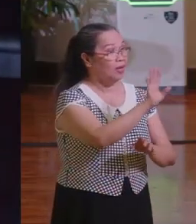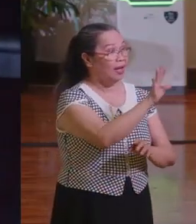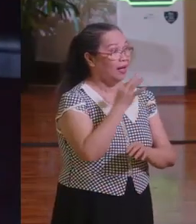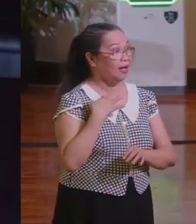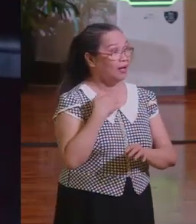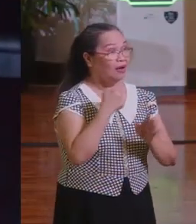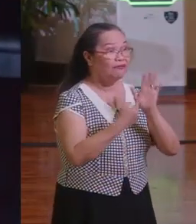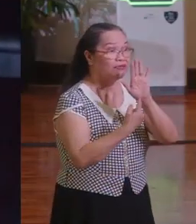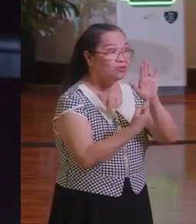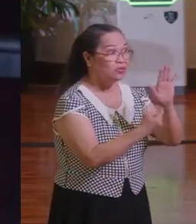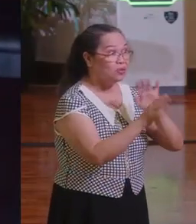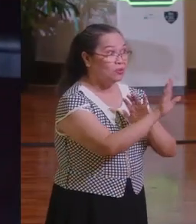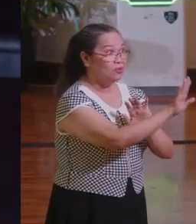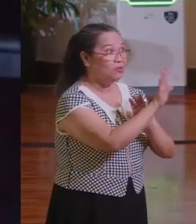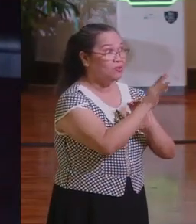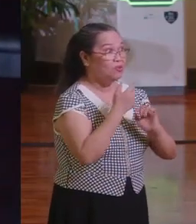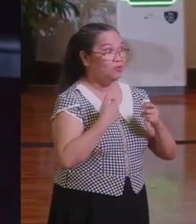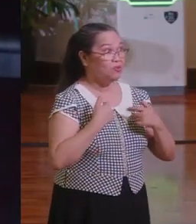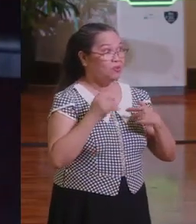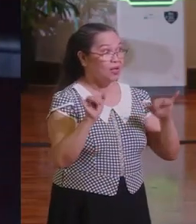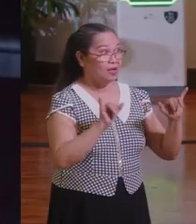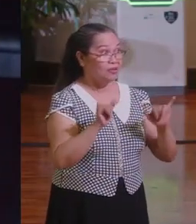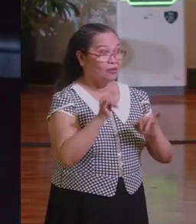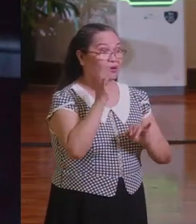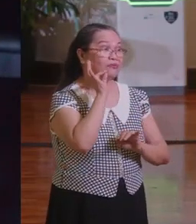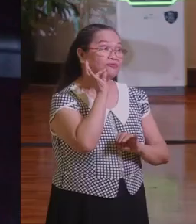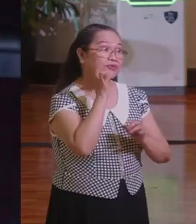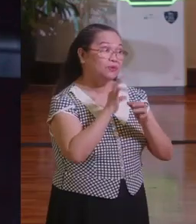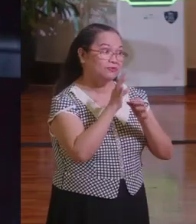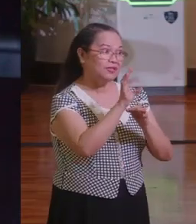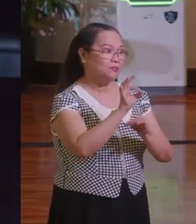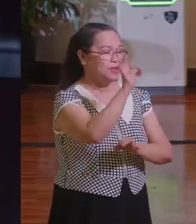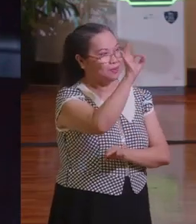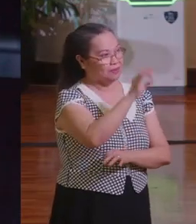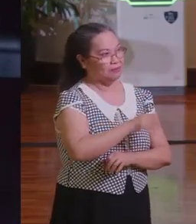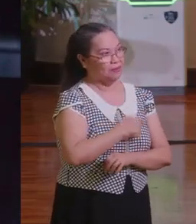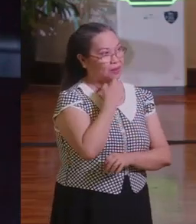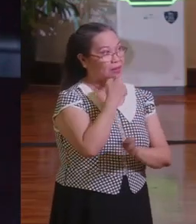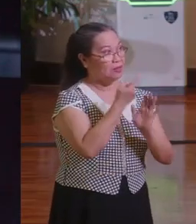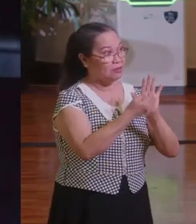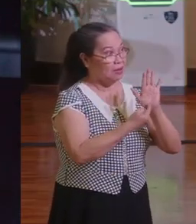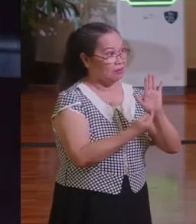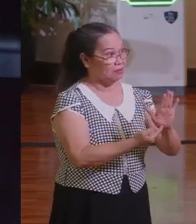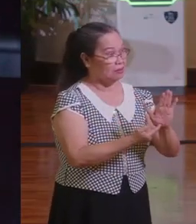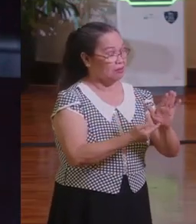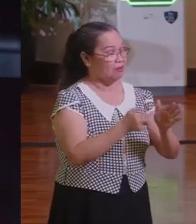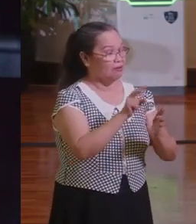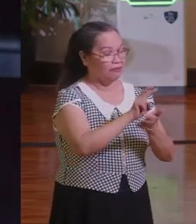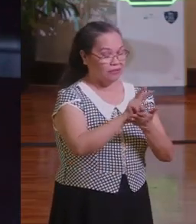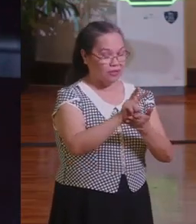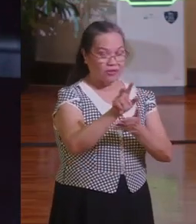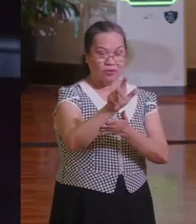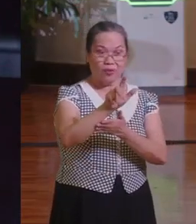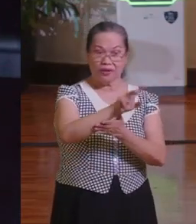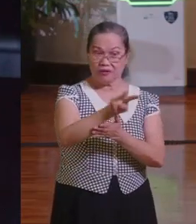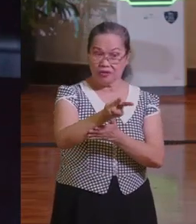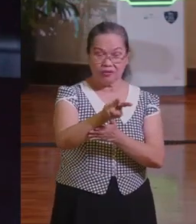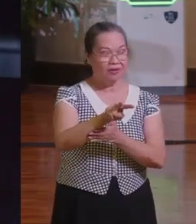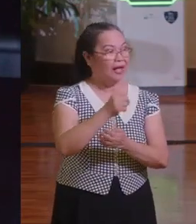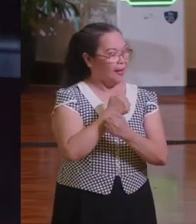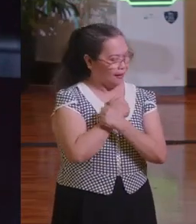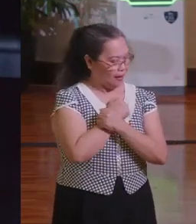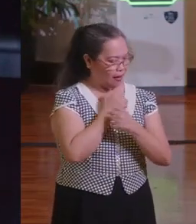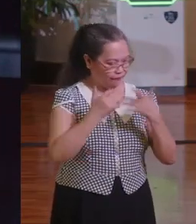namumunga ng fruit of the Spirit na kanyang inilahad sa verses 22 to 23, love,